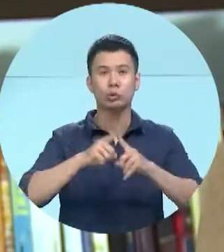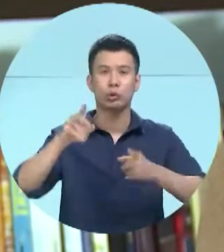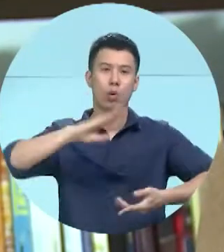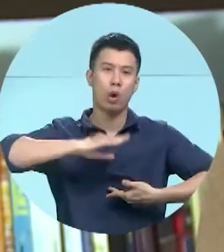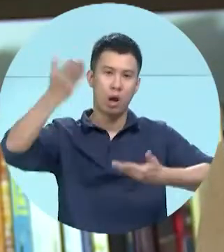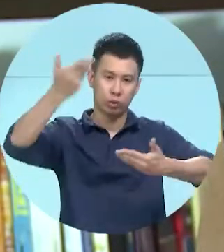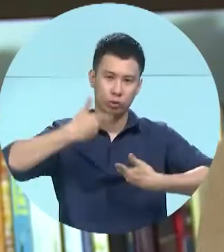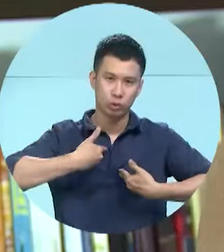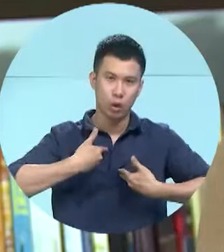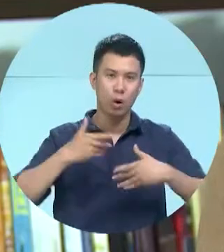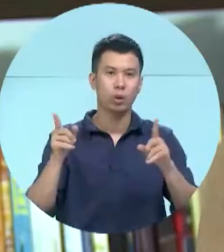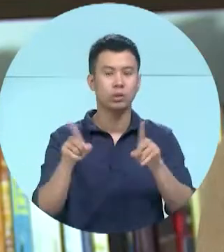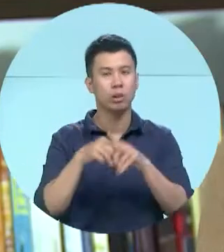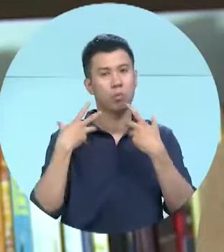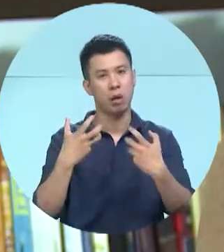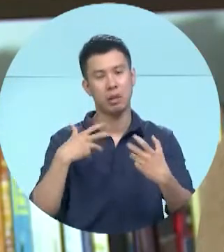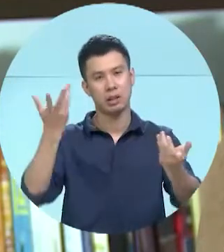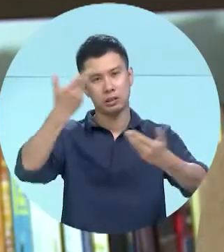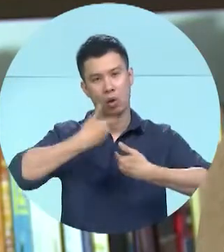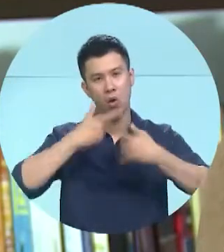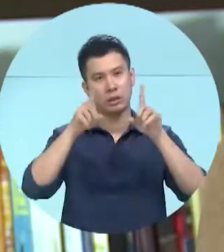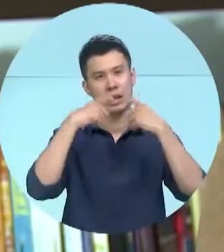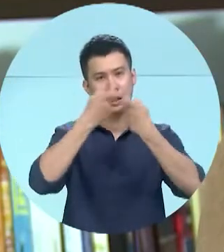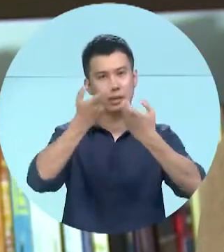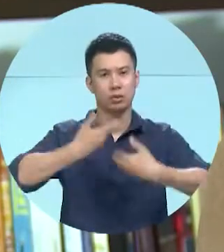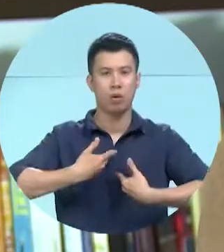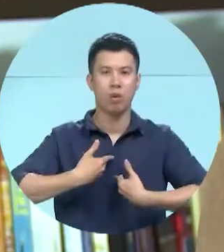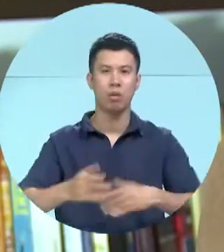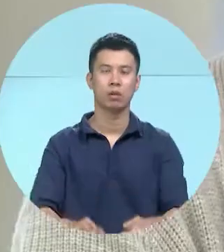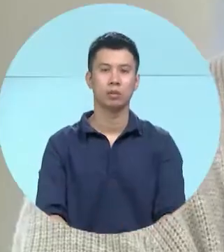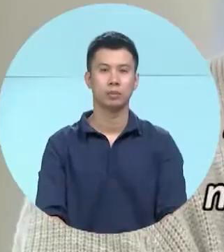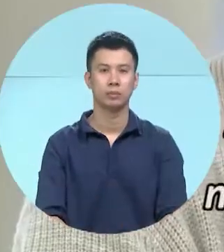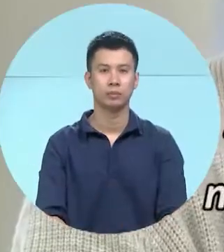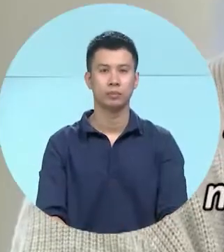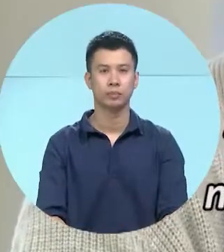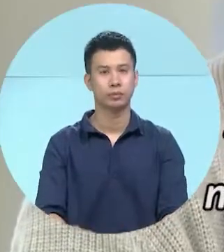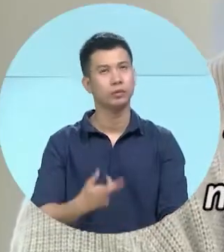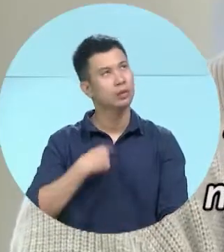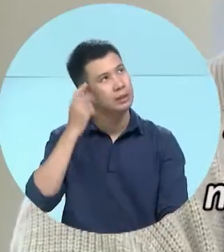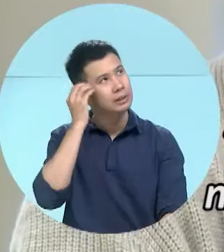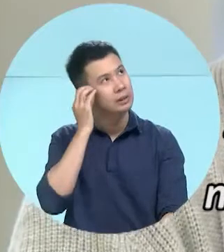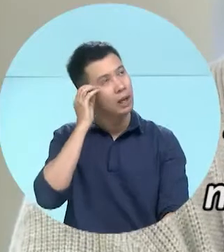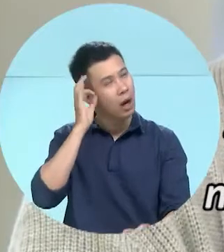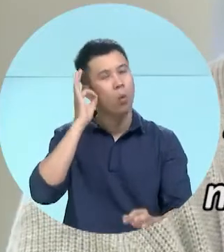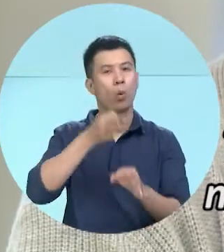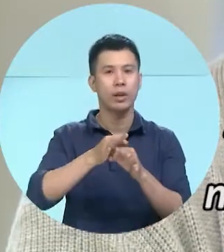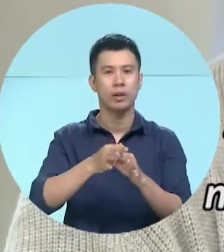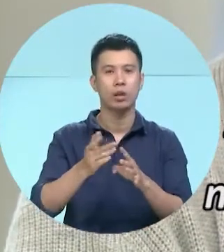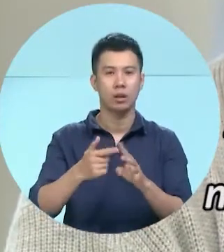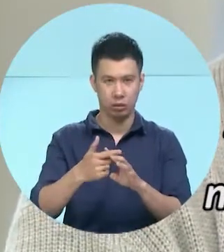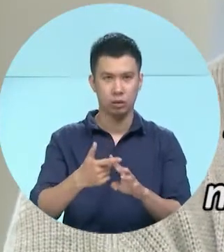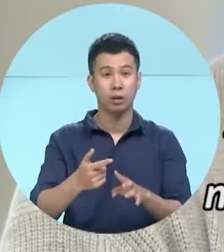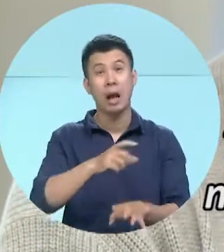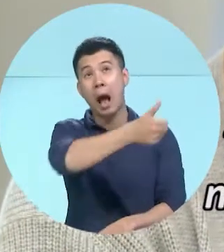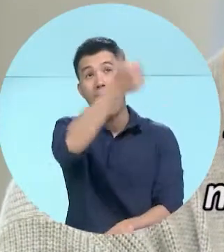child is a gift from God, and so he's going to be a blessing for our family. And actually at that time, I just decided that I wanted